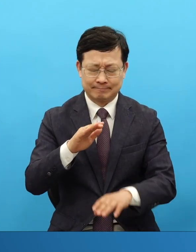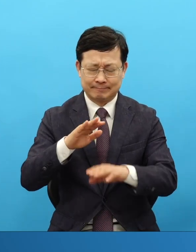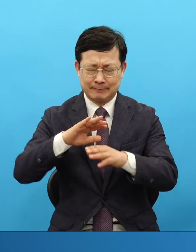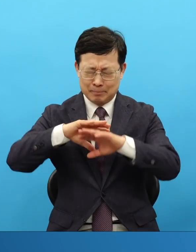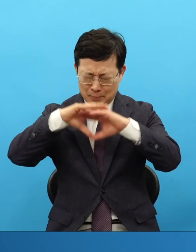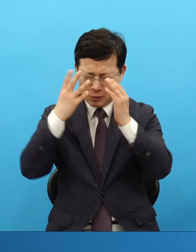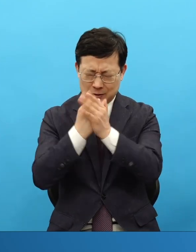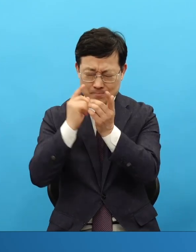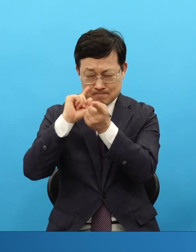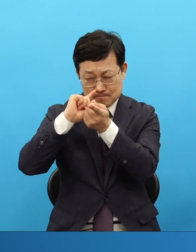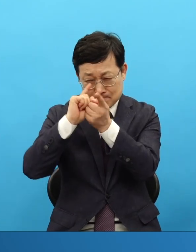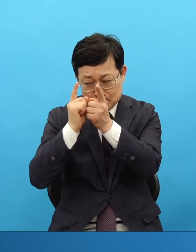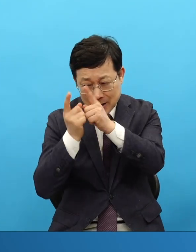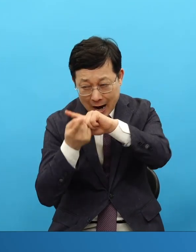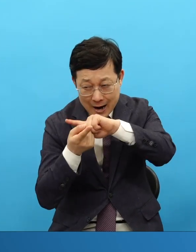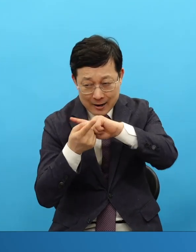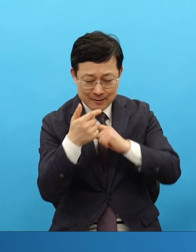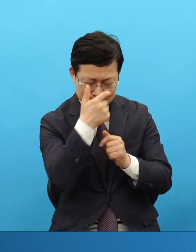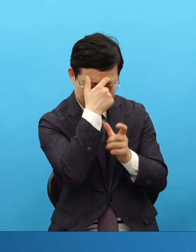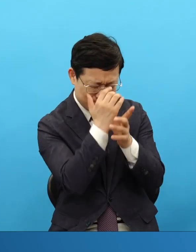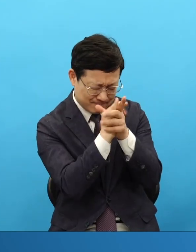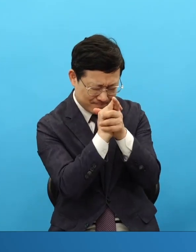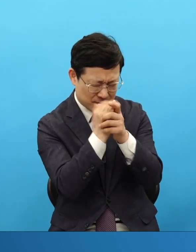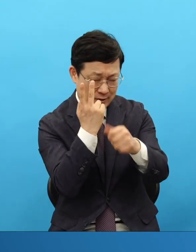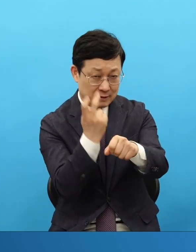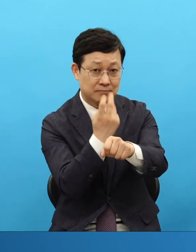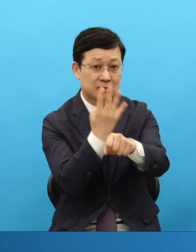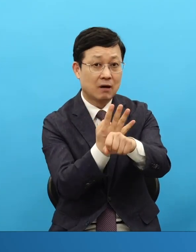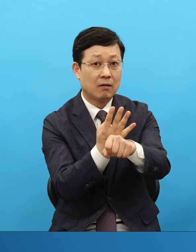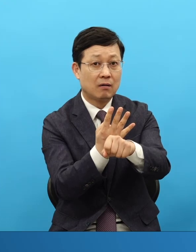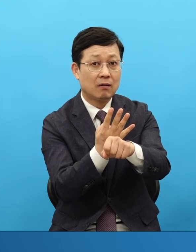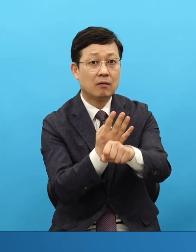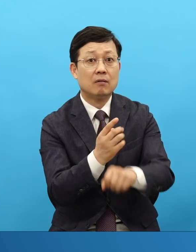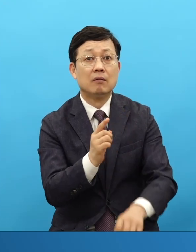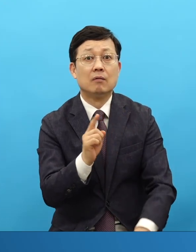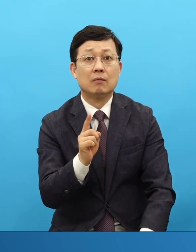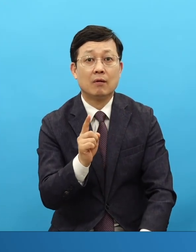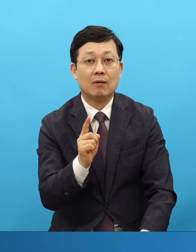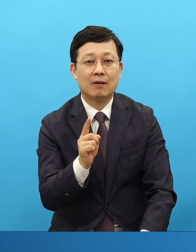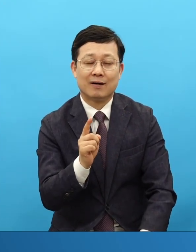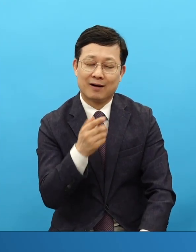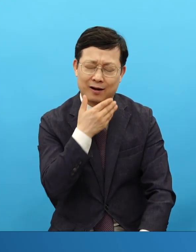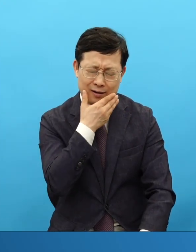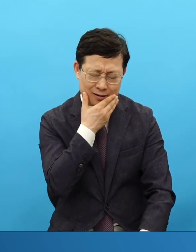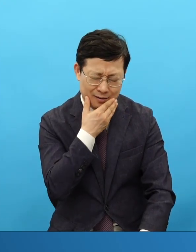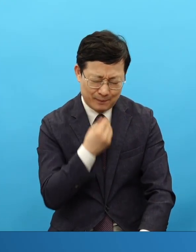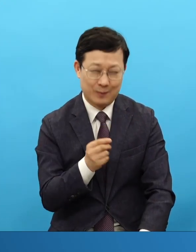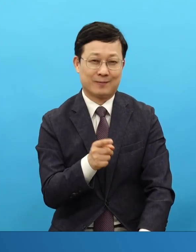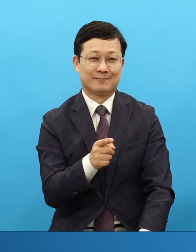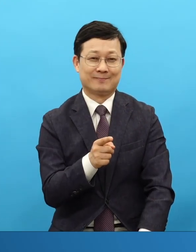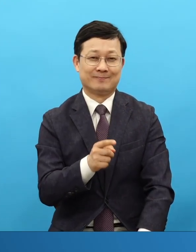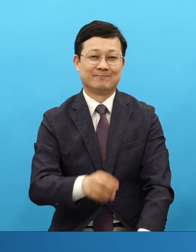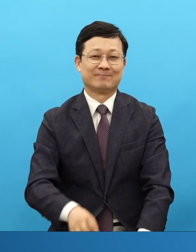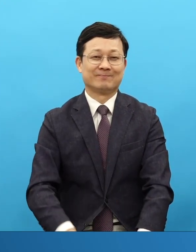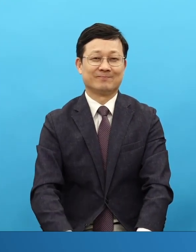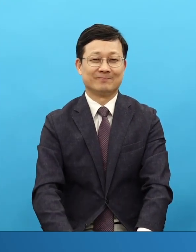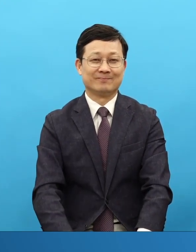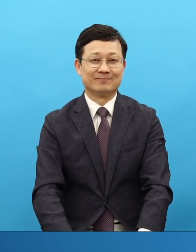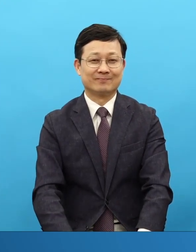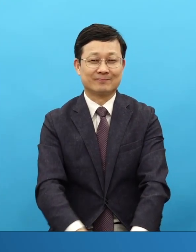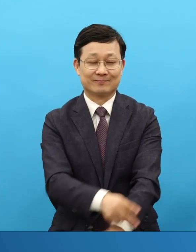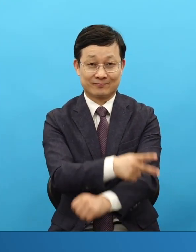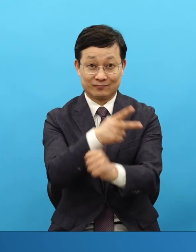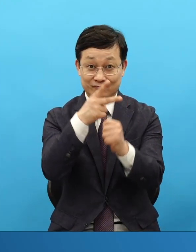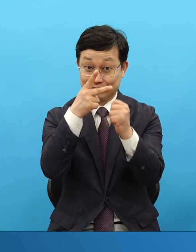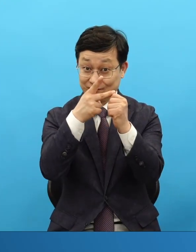turned everything into prayer. 아무것도 아닌 것처럼 보이지만은 두 번째 것이 옵니다. It doesn't seem like much, but a second result.